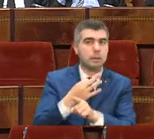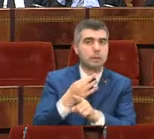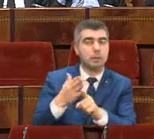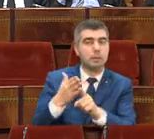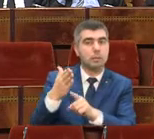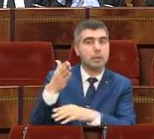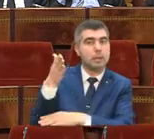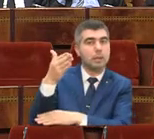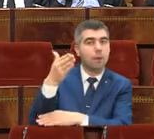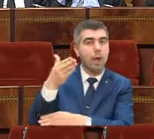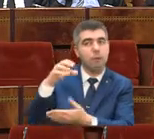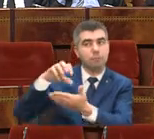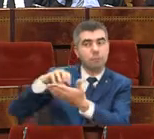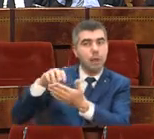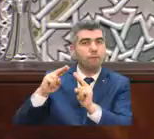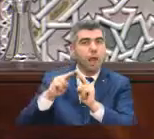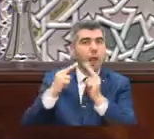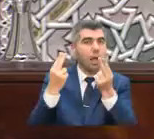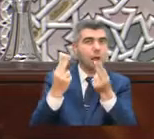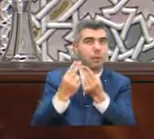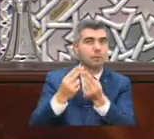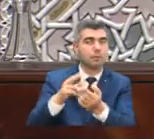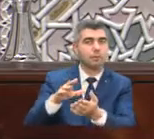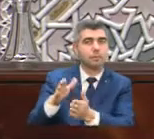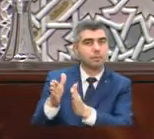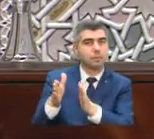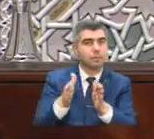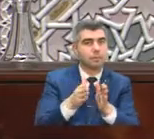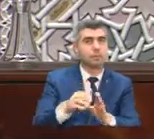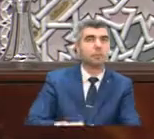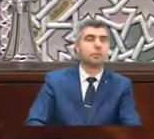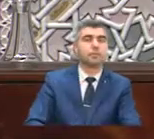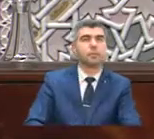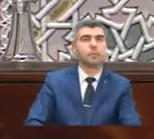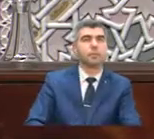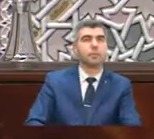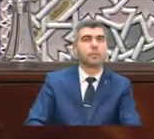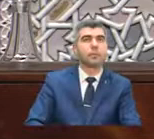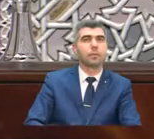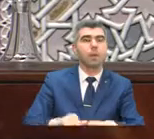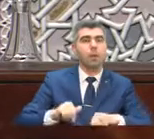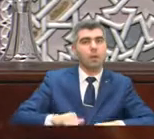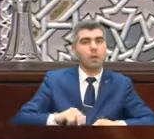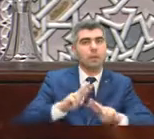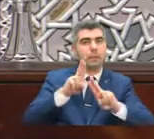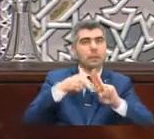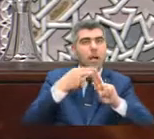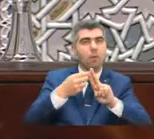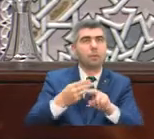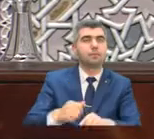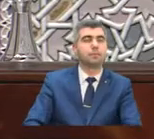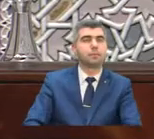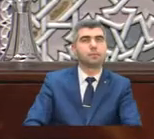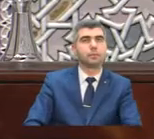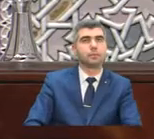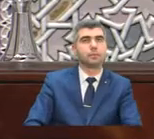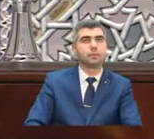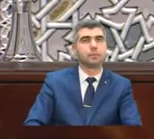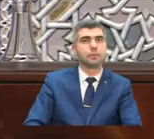المسطرة، وشكراً. كلمة للسيدة الوزيرة الحكومة في شخص السيدة الوزيرة، تفضلي.